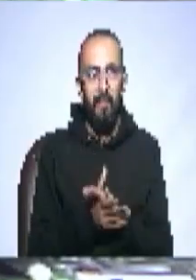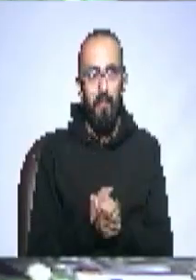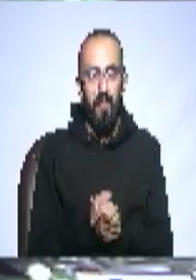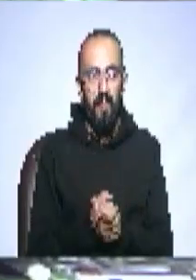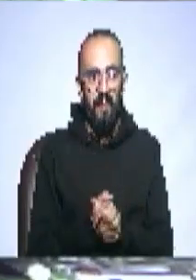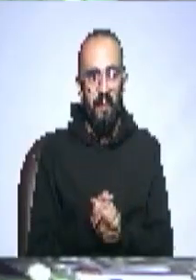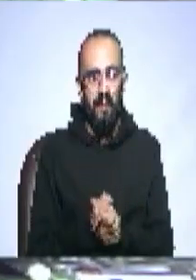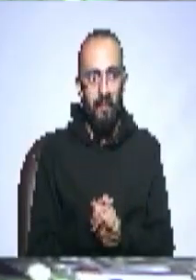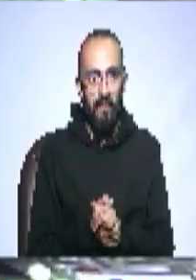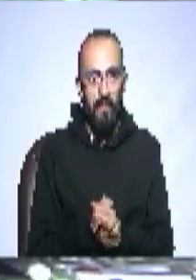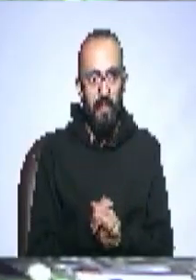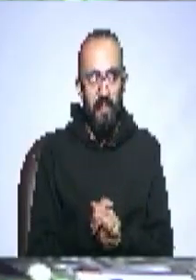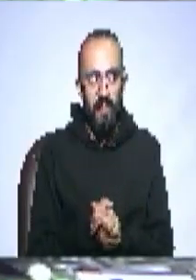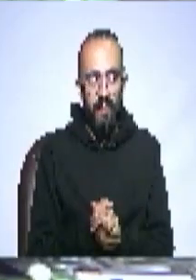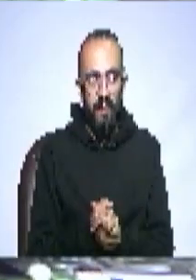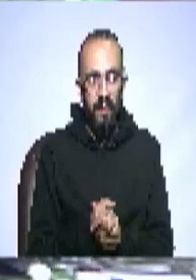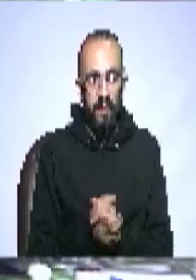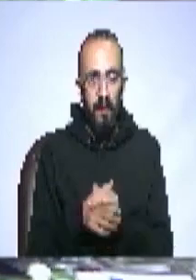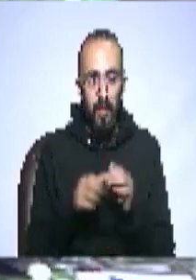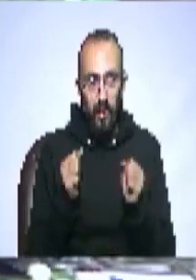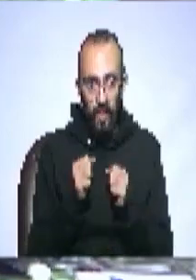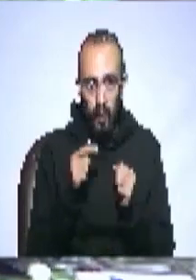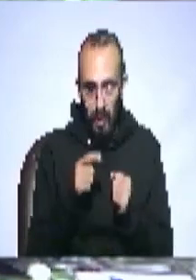كويس. الحاجات الشتويه دي